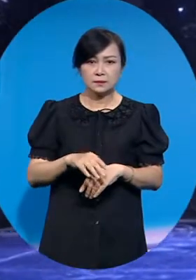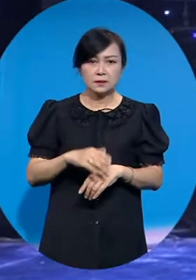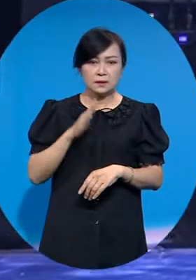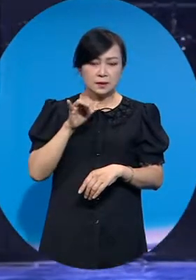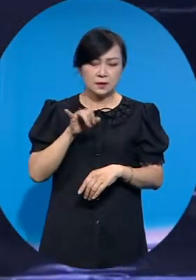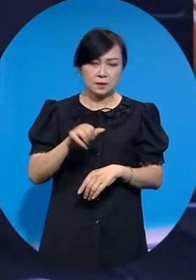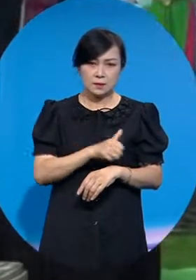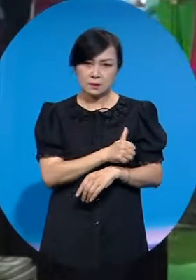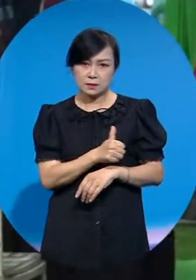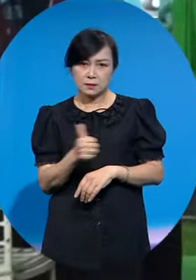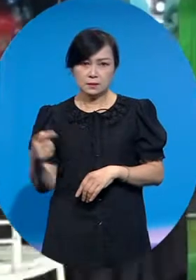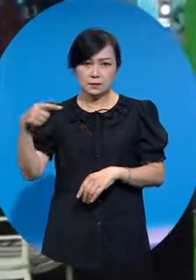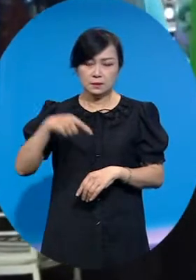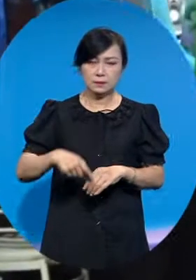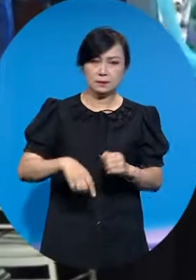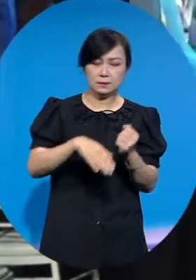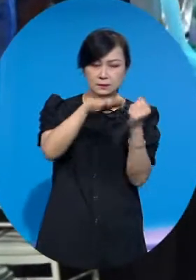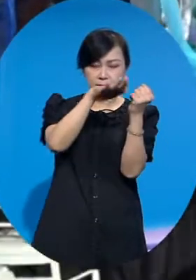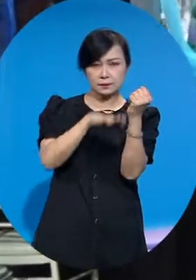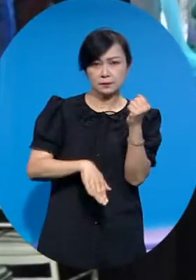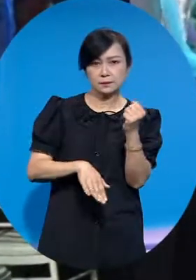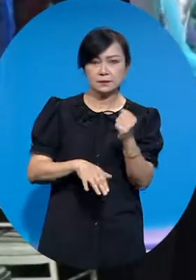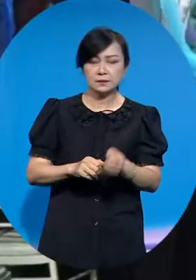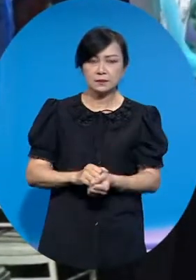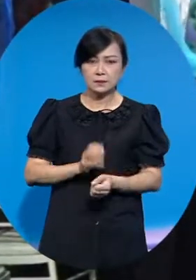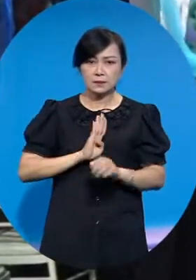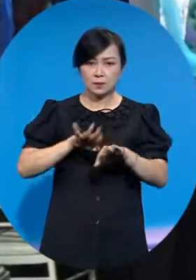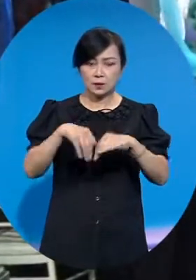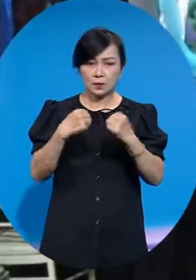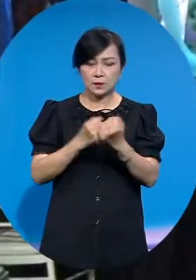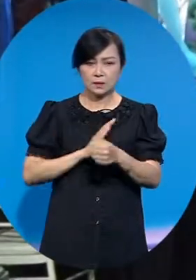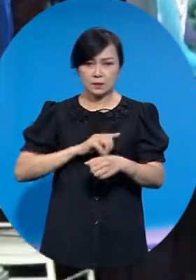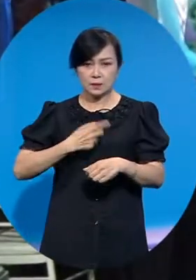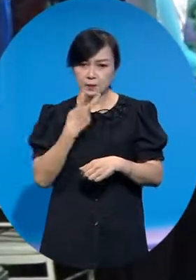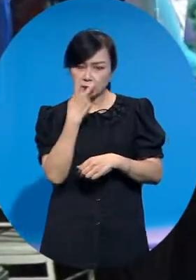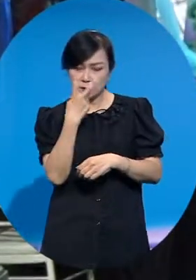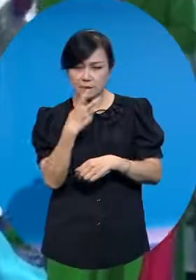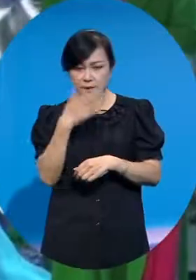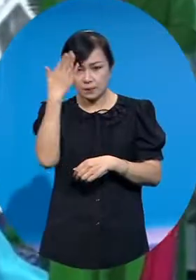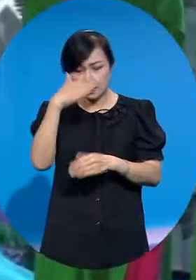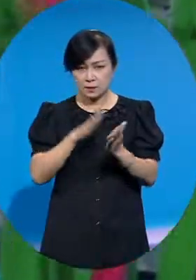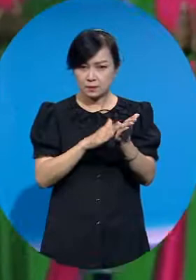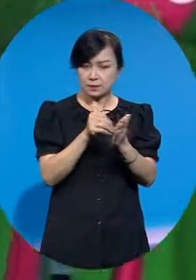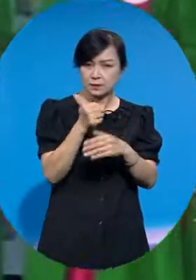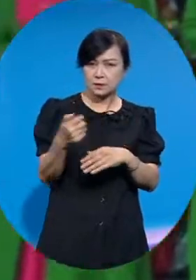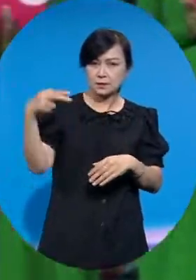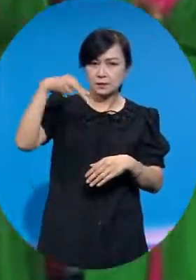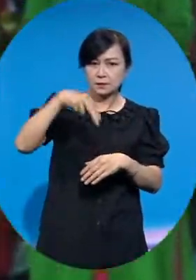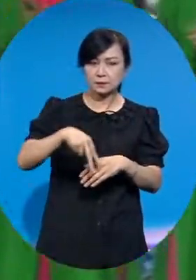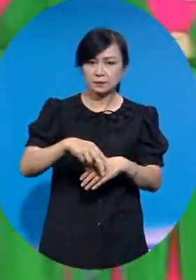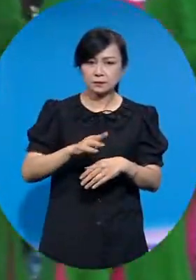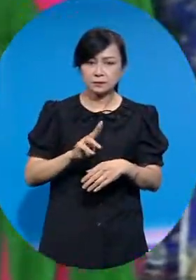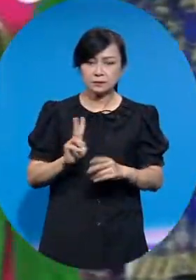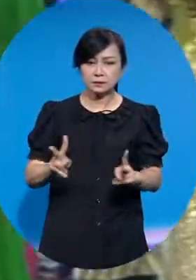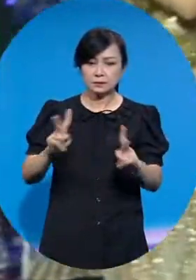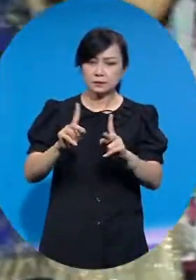sắc của 60 thí sinh đến từ khắp nơi trên cả nước. Ban tổ chức và ban giám khảo sẽ tìm ra những gương mặt xuất sắc nhất bước vào vòng bán kết